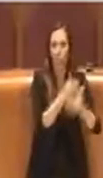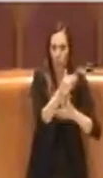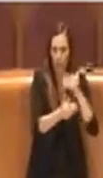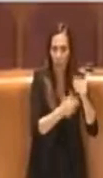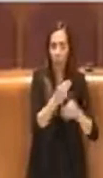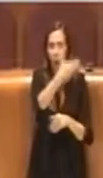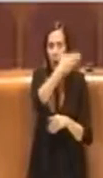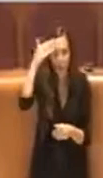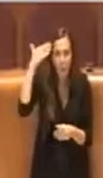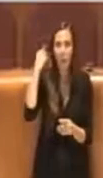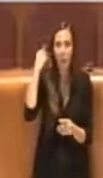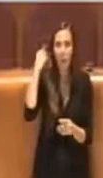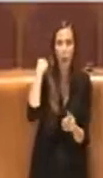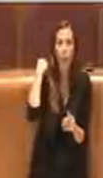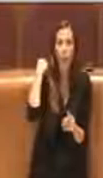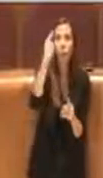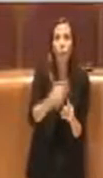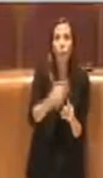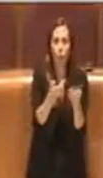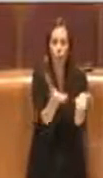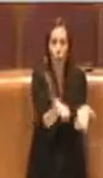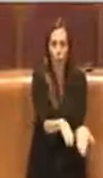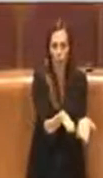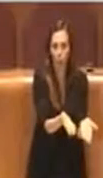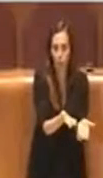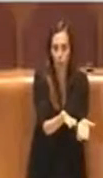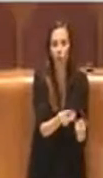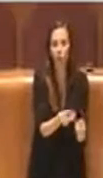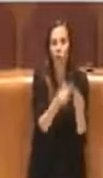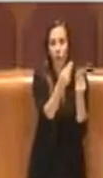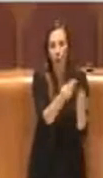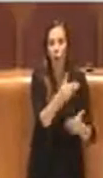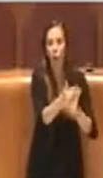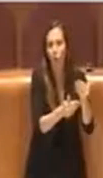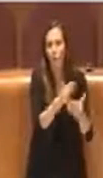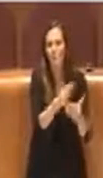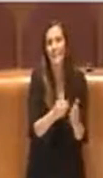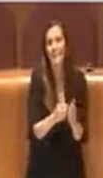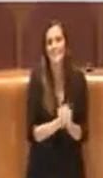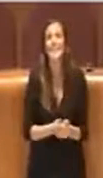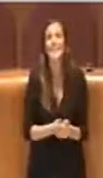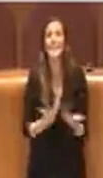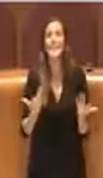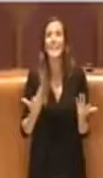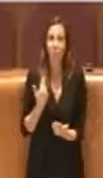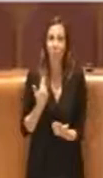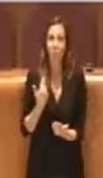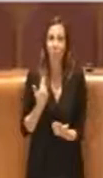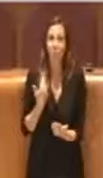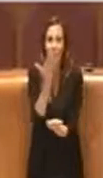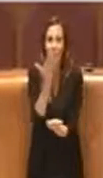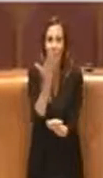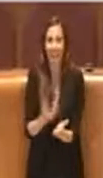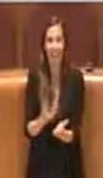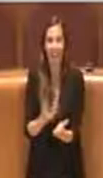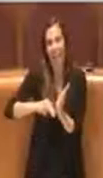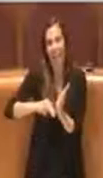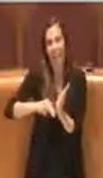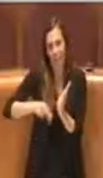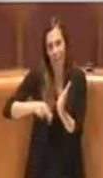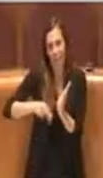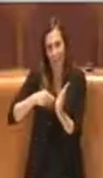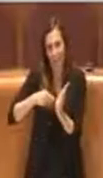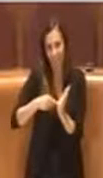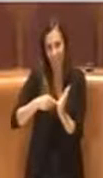proseguire onestamente come hanno fatto fino ad oggi. Poi naturalmente io ho presentato una serie di emendamenti che andremo a